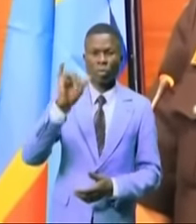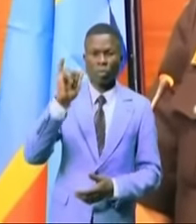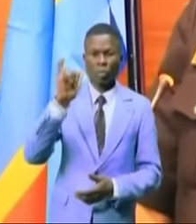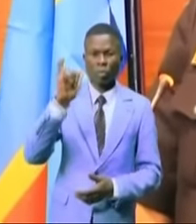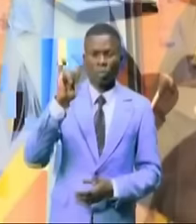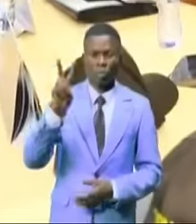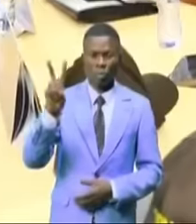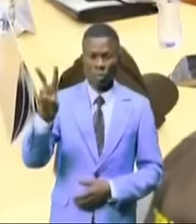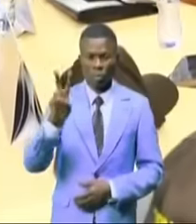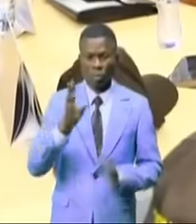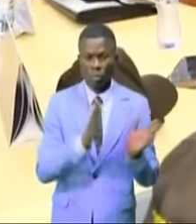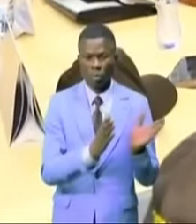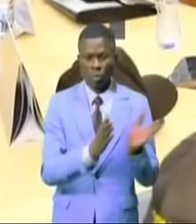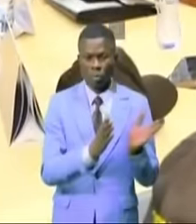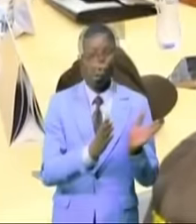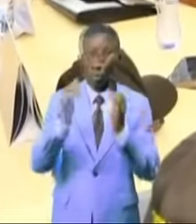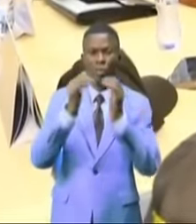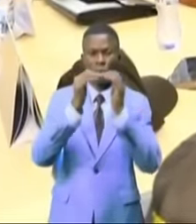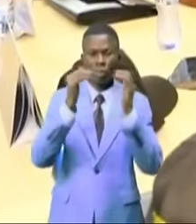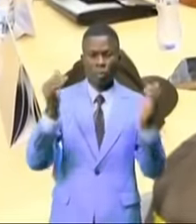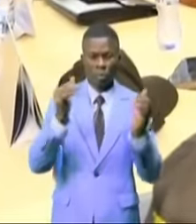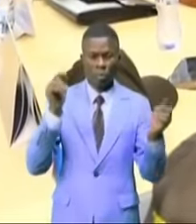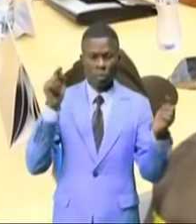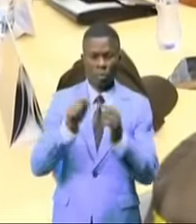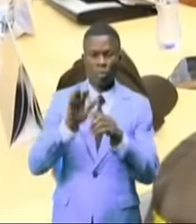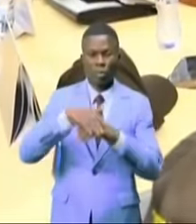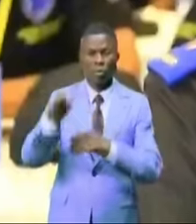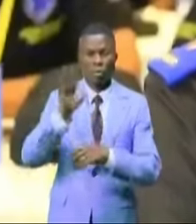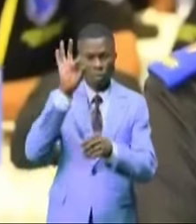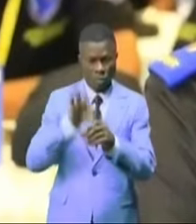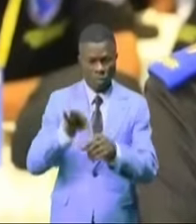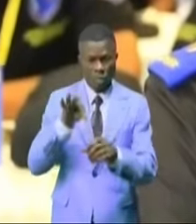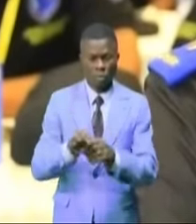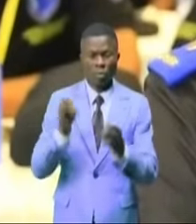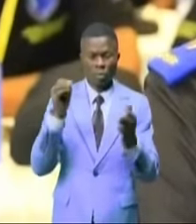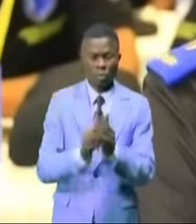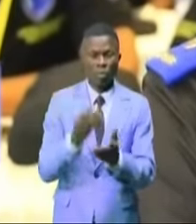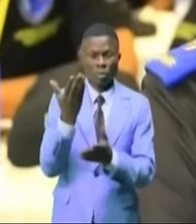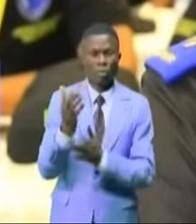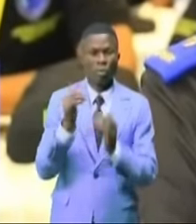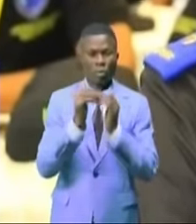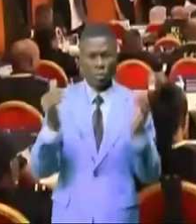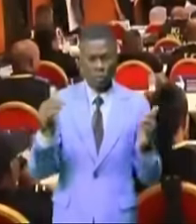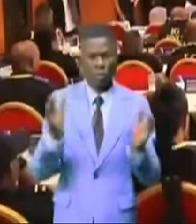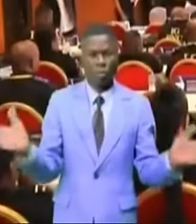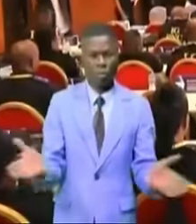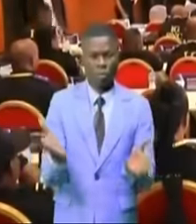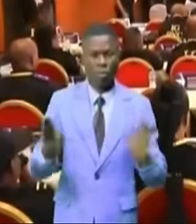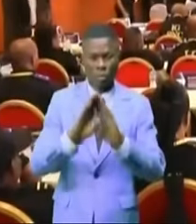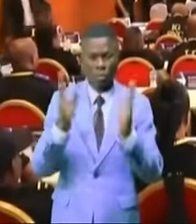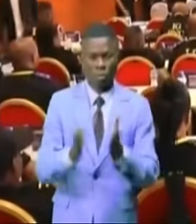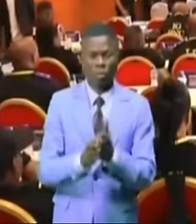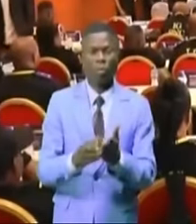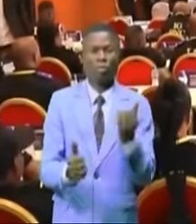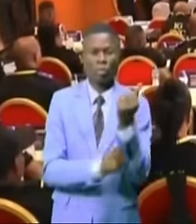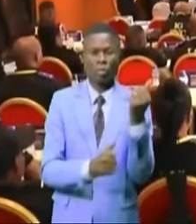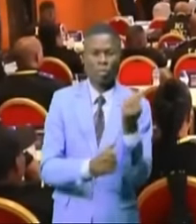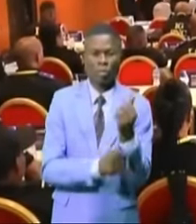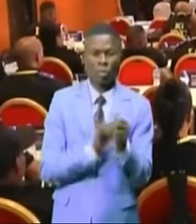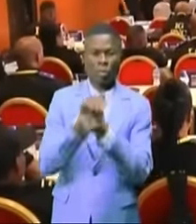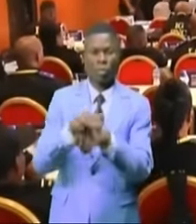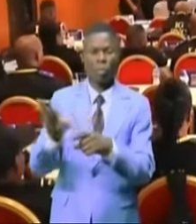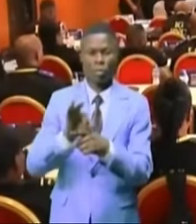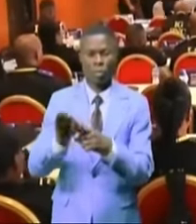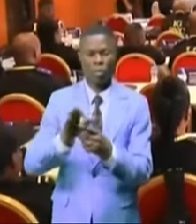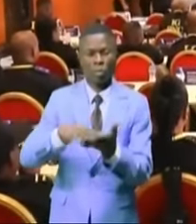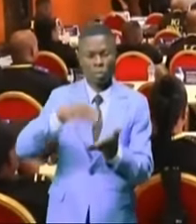un processus électoral apaisé jusqu'après les scrutins, a encore une fois de plus encouragé les séminaristes à mettre